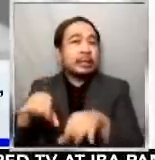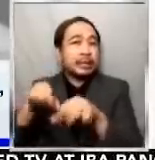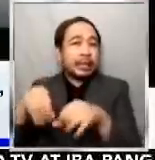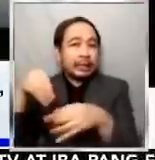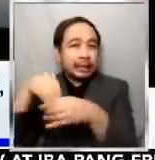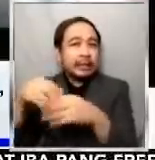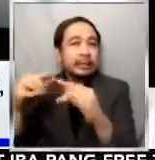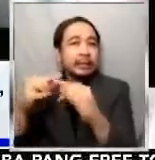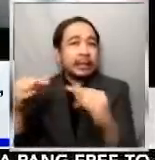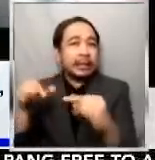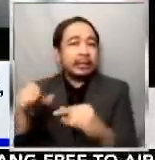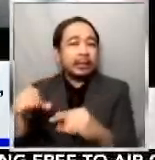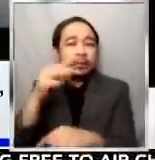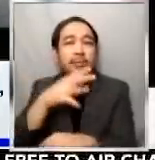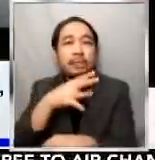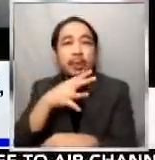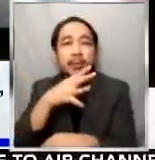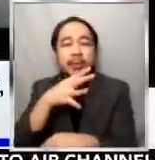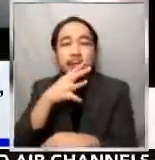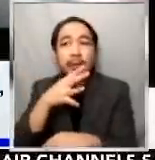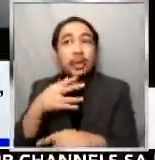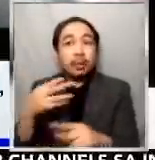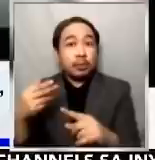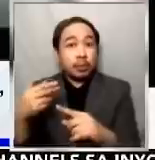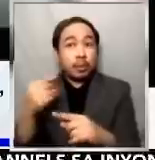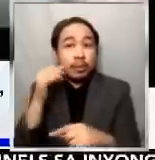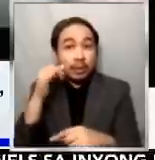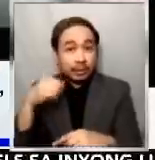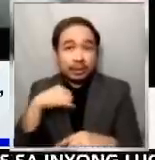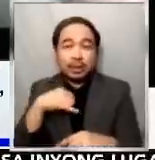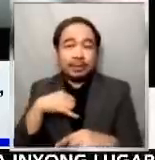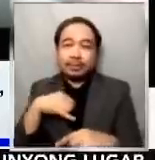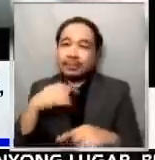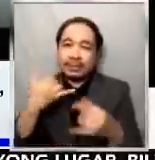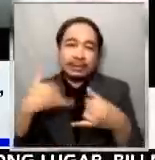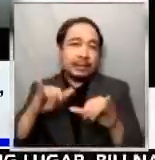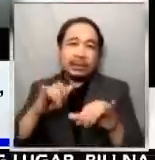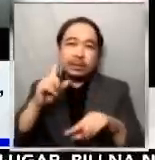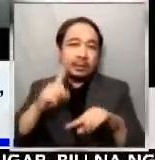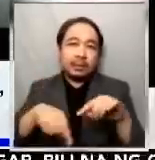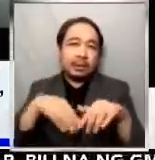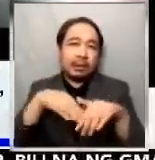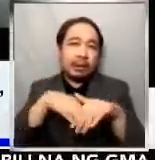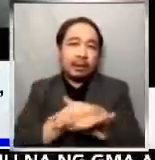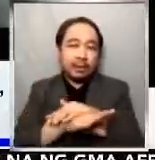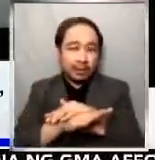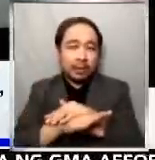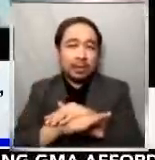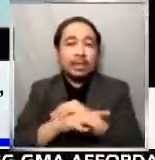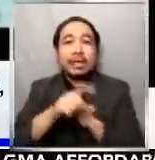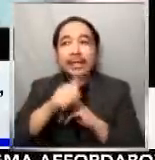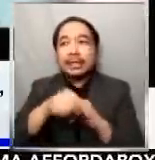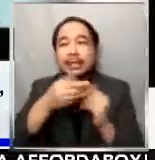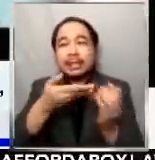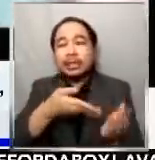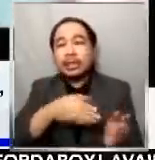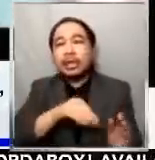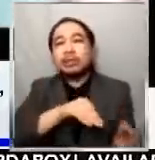ina. Hanggang kahapon, hindi pa rin siya na-admit at kinailangang ilipat ng